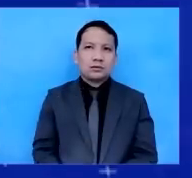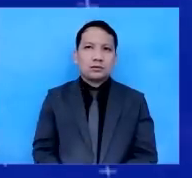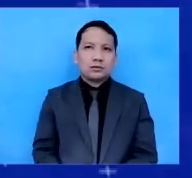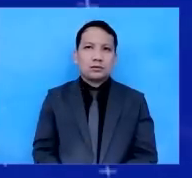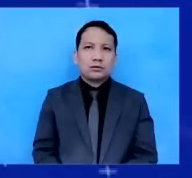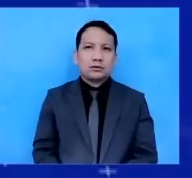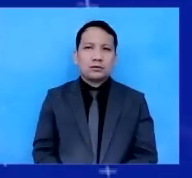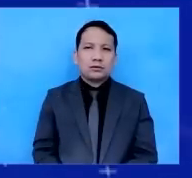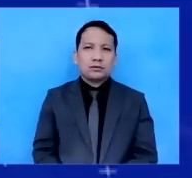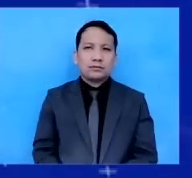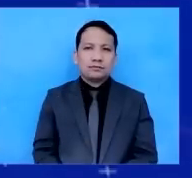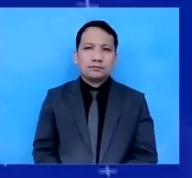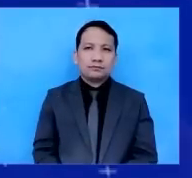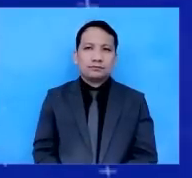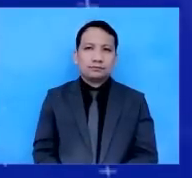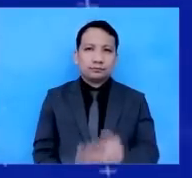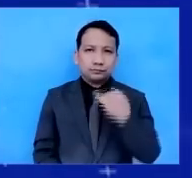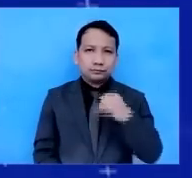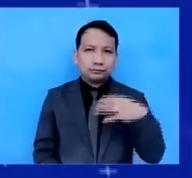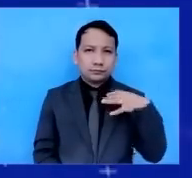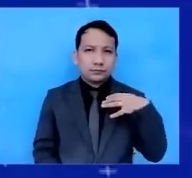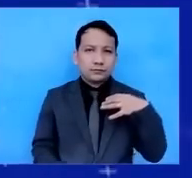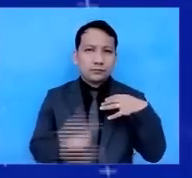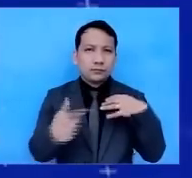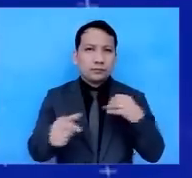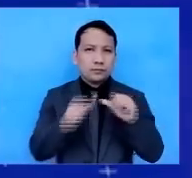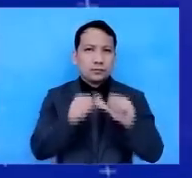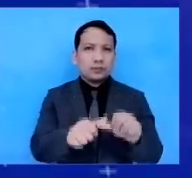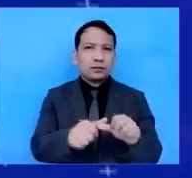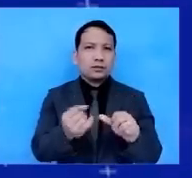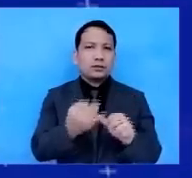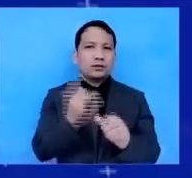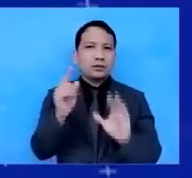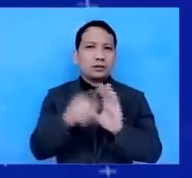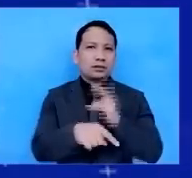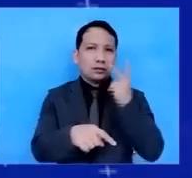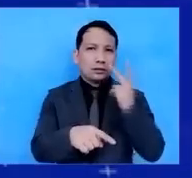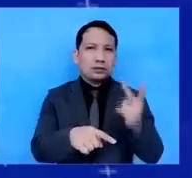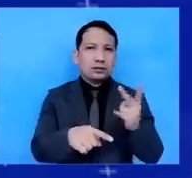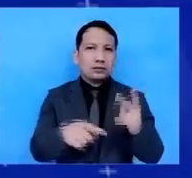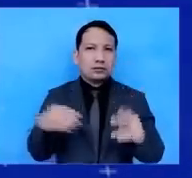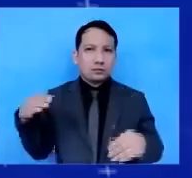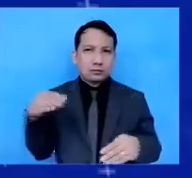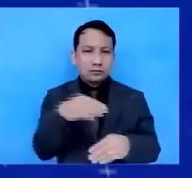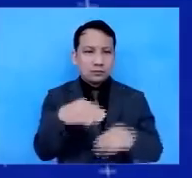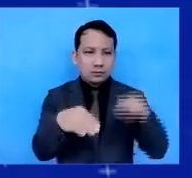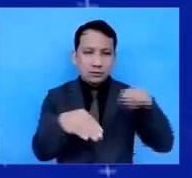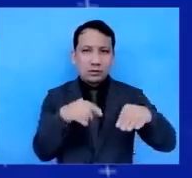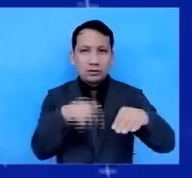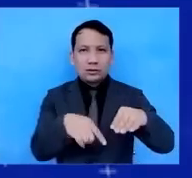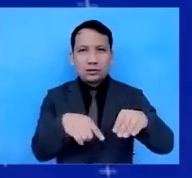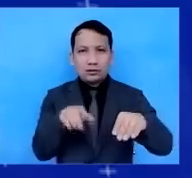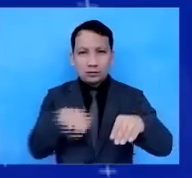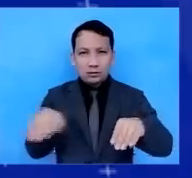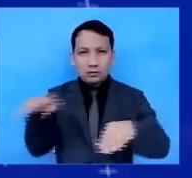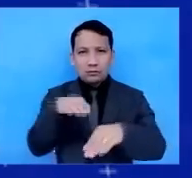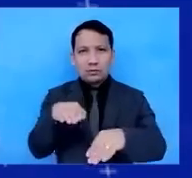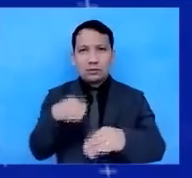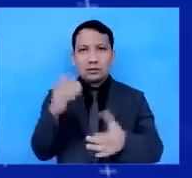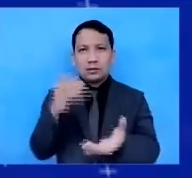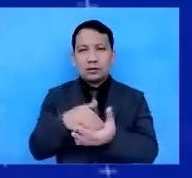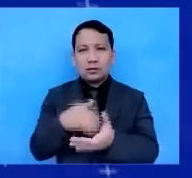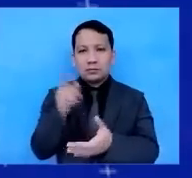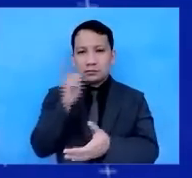yun. Habang naghihintay ng masasakyan, ilang minuto lamang ang lumipas, muling nakita ni na Wesley na umaaligid na naman ng